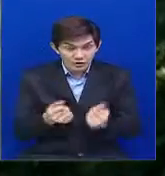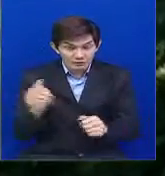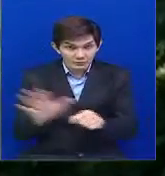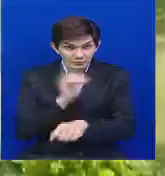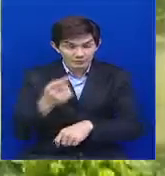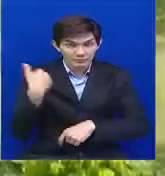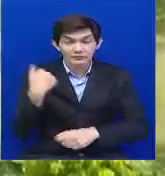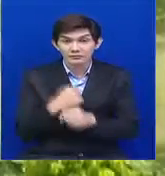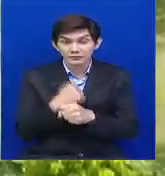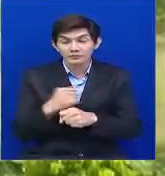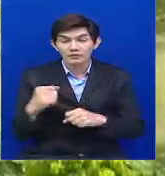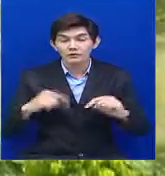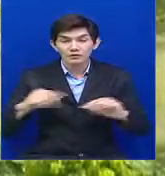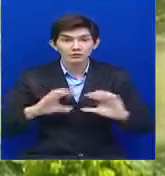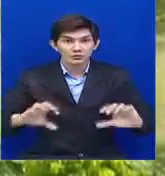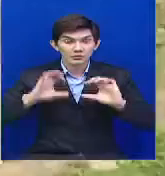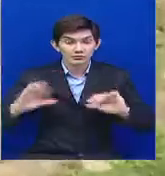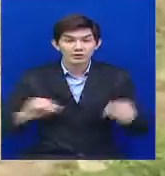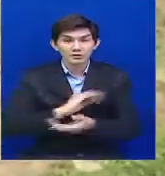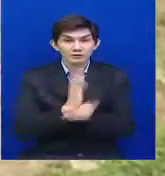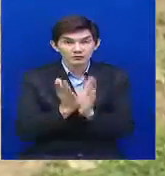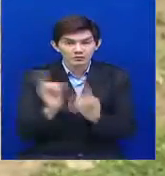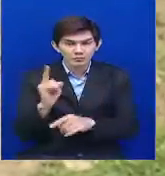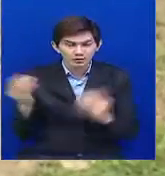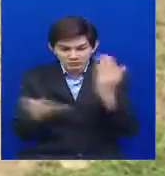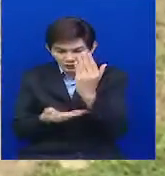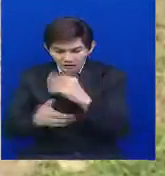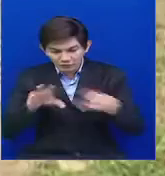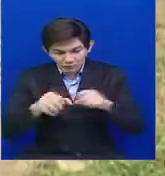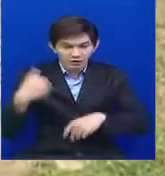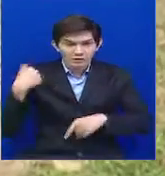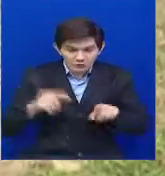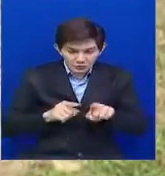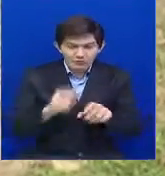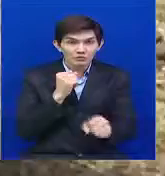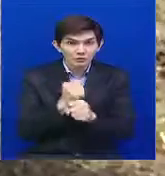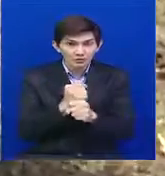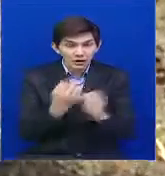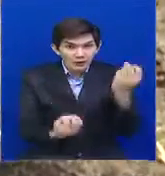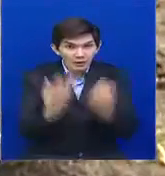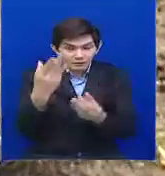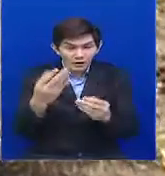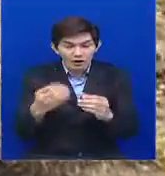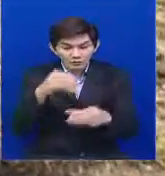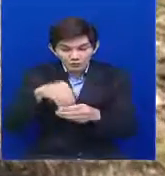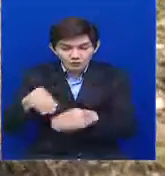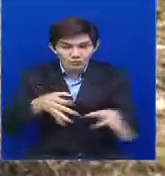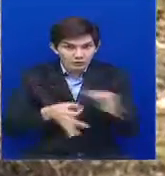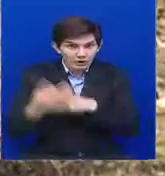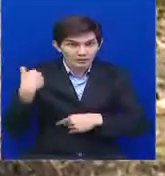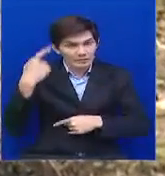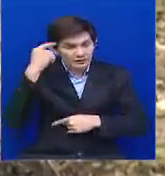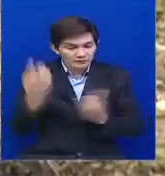ส่วนการทำงานของภาครัฐให้เดินหน้าปราบปรามผู้ตัดไม้ทำลายป่าควบคู่ไปกับการปลูกป่าทดแทนและการสร้างจิต